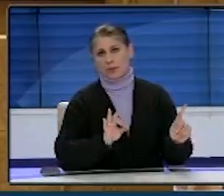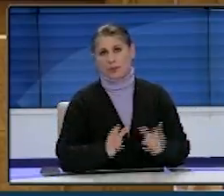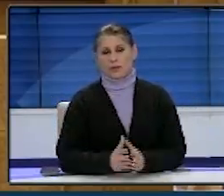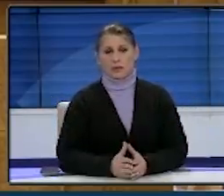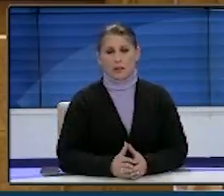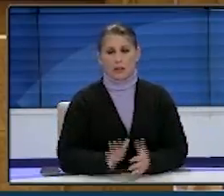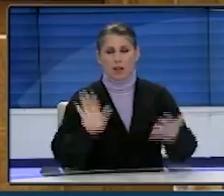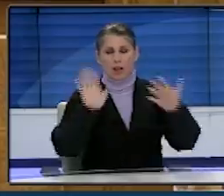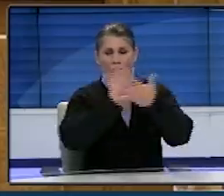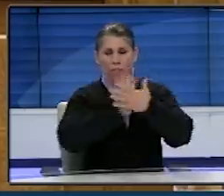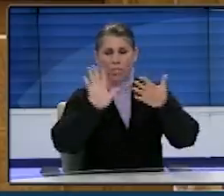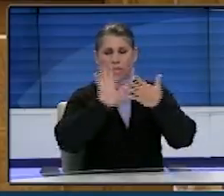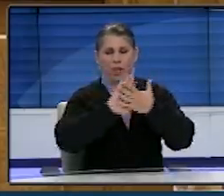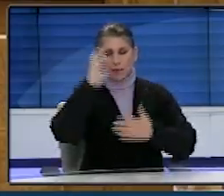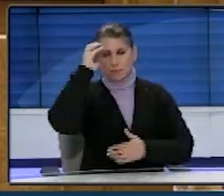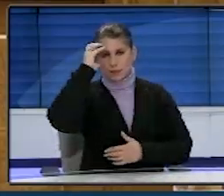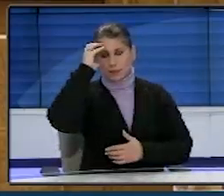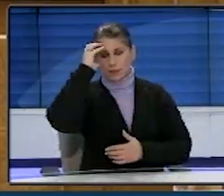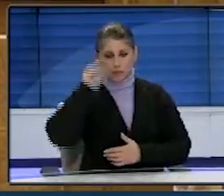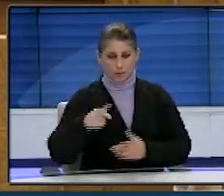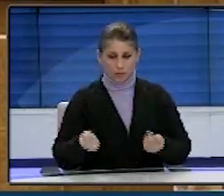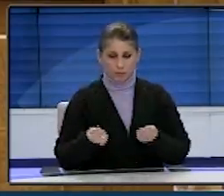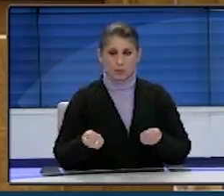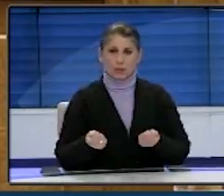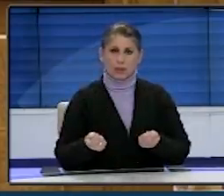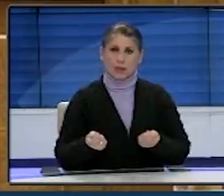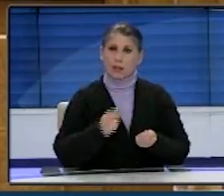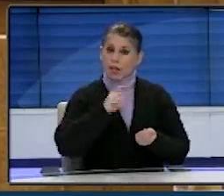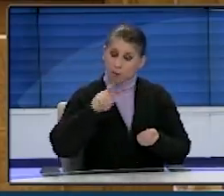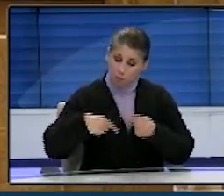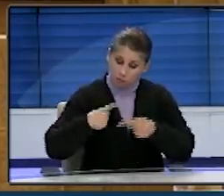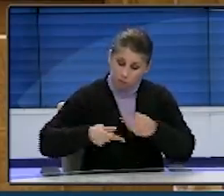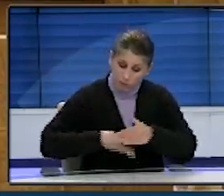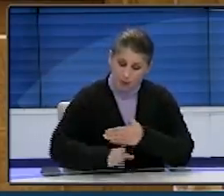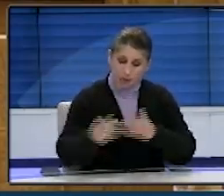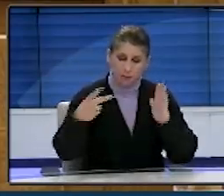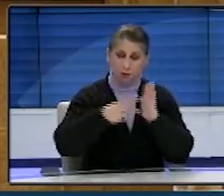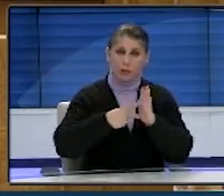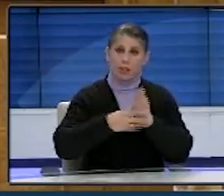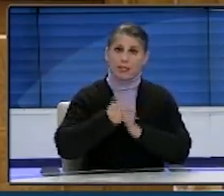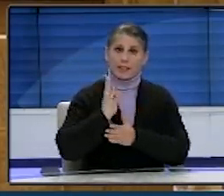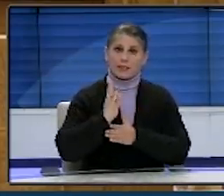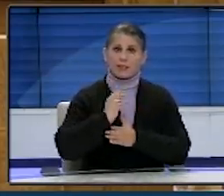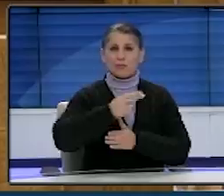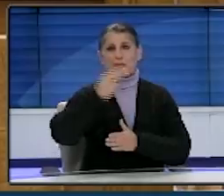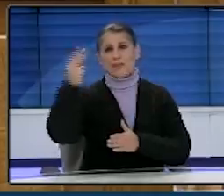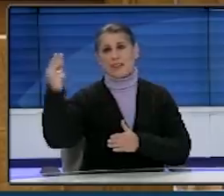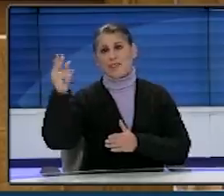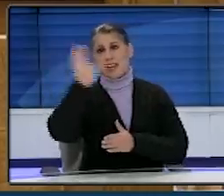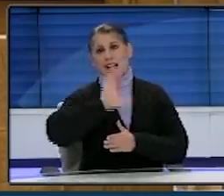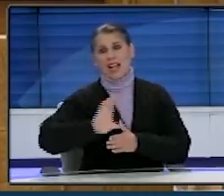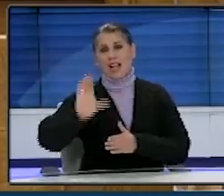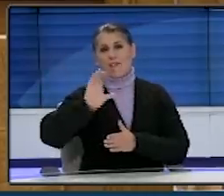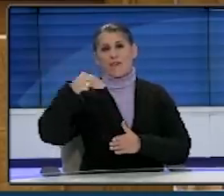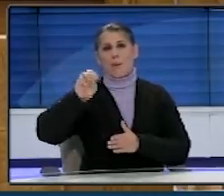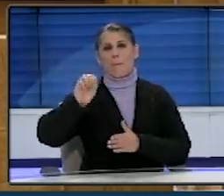και θολώνει τη μνήμη των γεγονότων που ζήσαμε το 2014 με το περίφημο